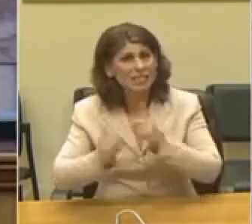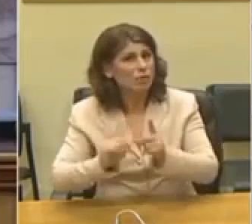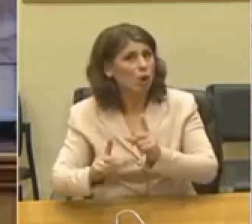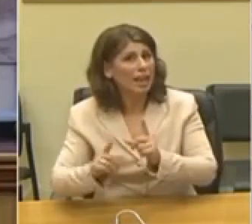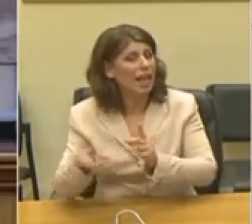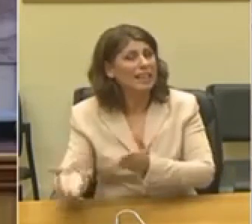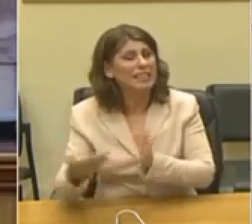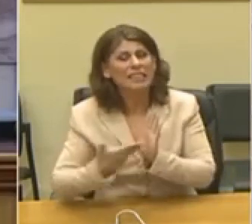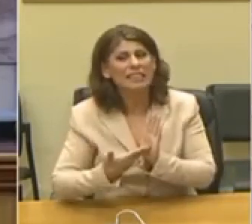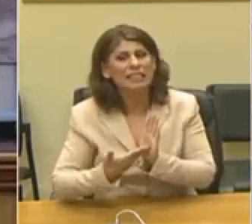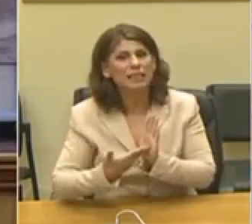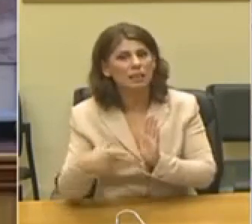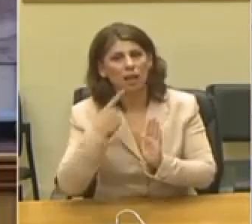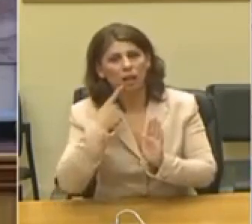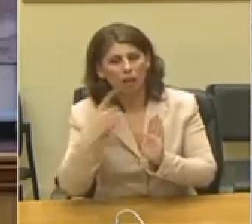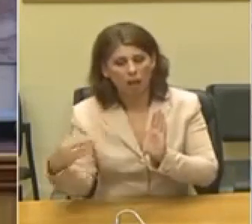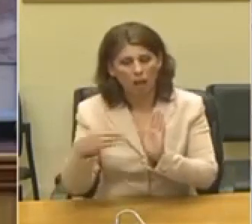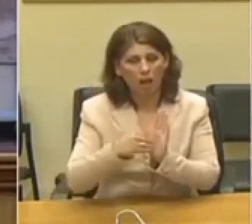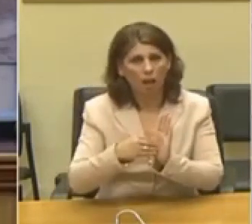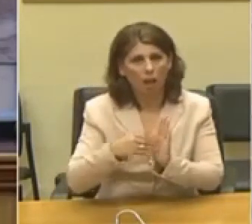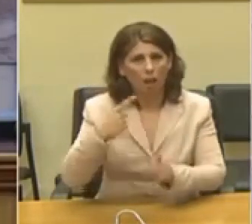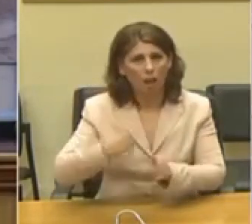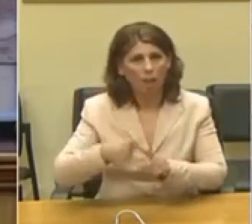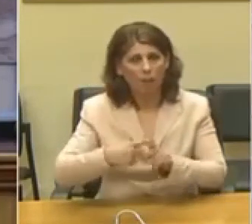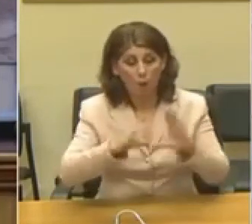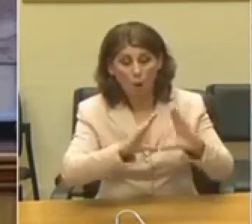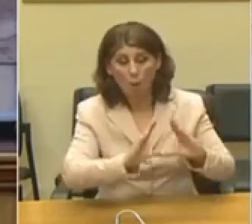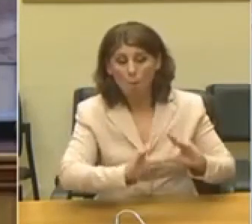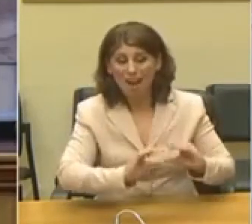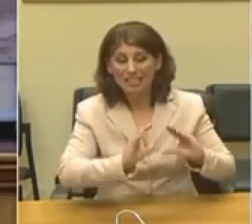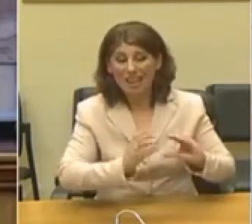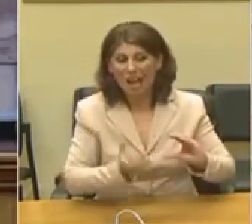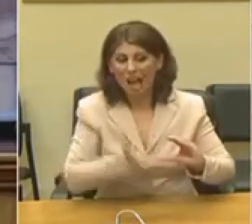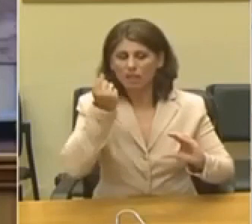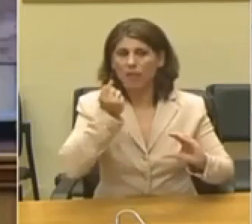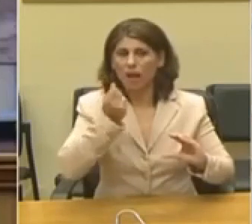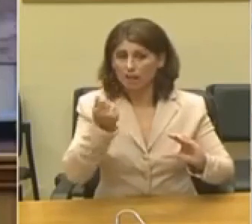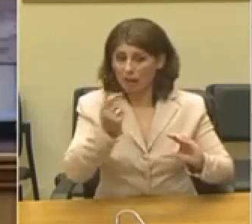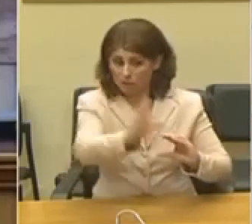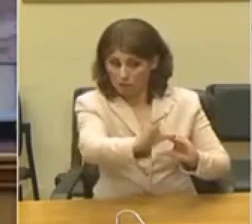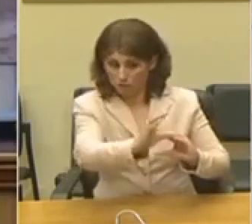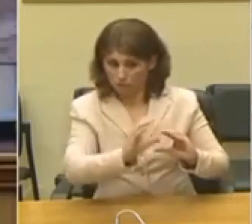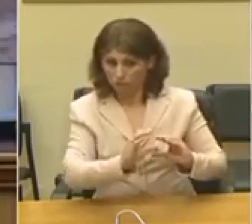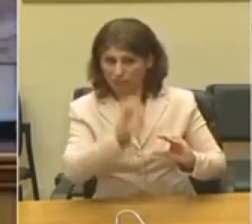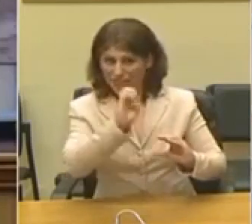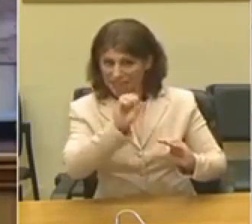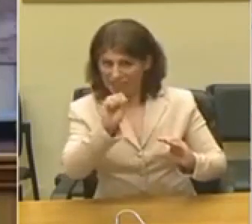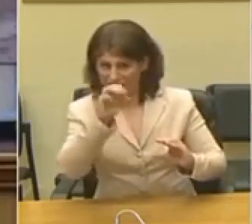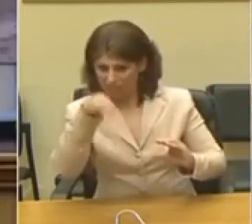ουσιαστικά βάζει την Ελλάδα με το cash buffer, το μαξιλάρι ασφαλείας, τα χρήματα που θα πάρουμε από τον ESM,